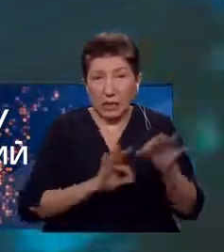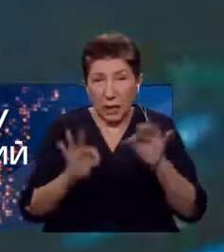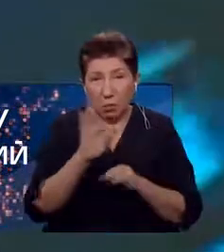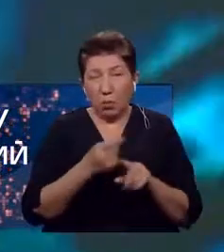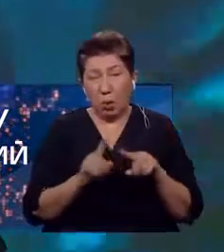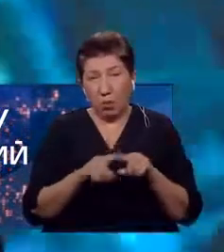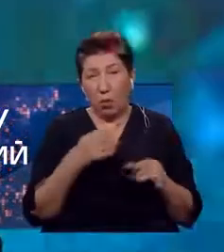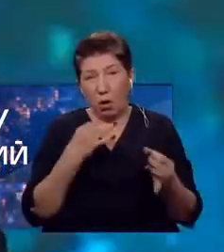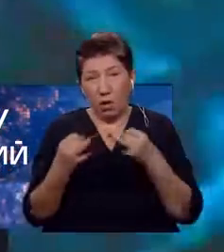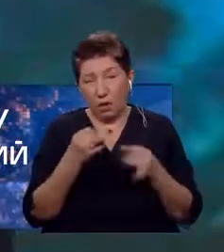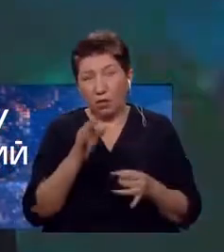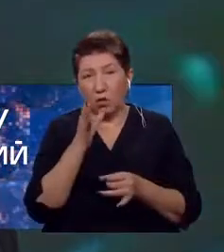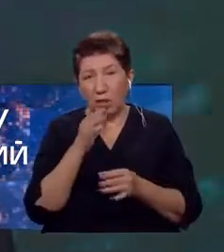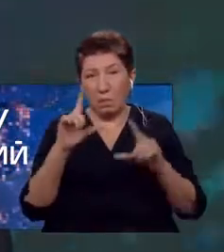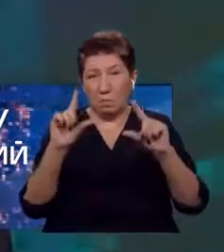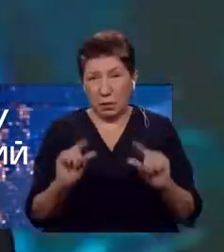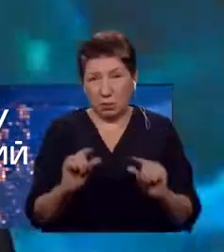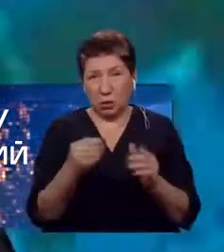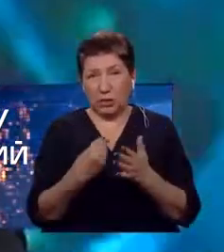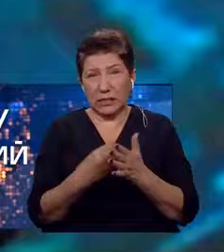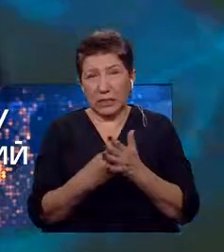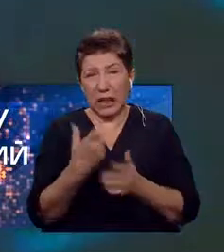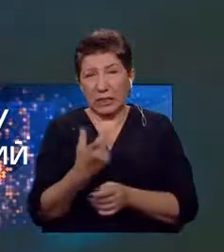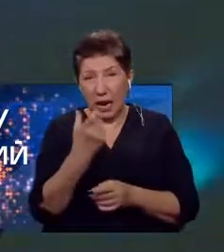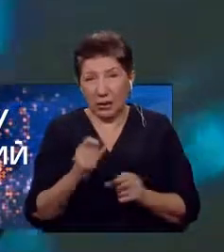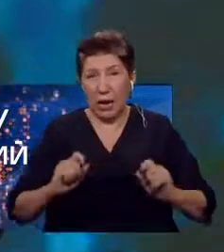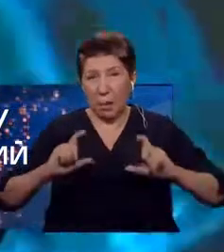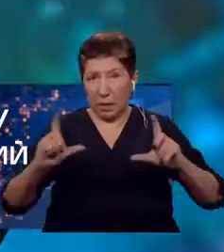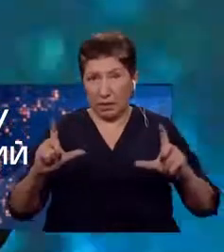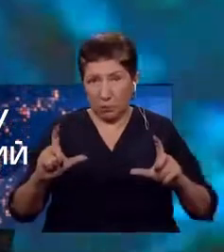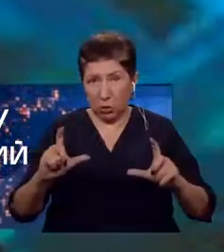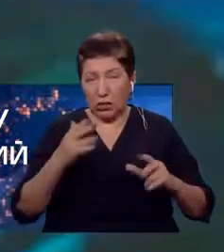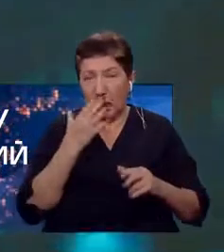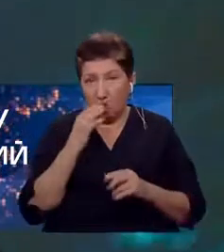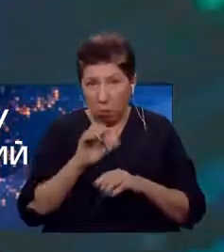яку я говорив, коли мінімізується ціна на газ, максимізується імпорт,